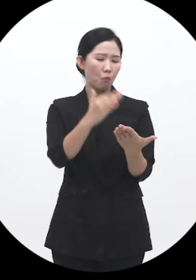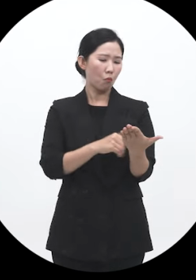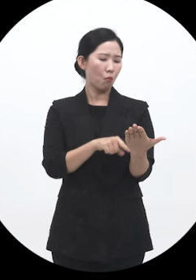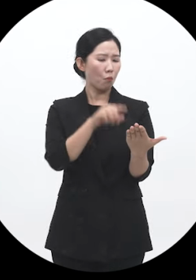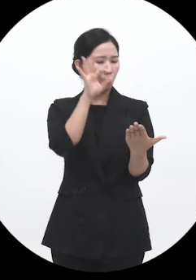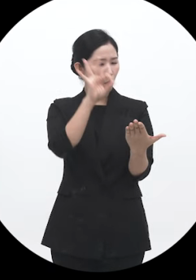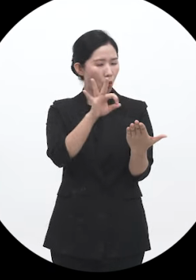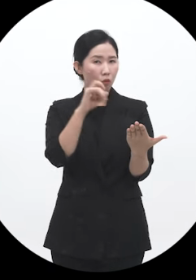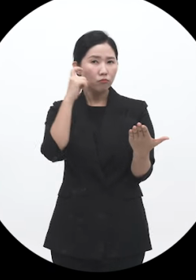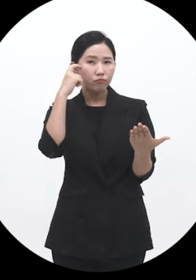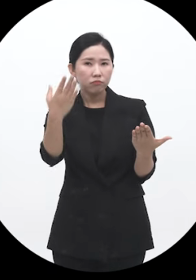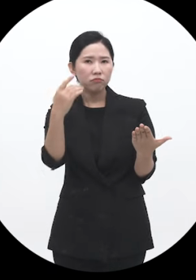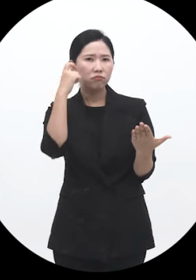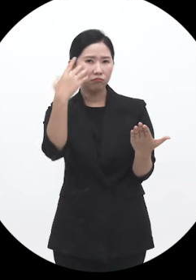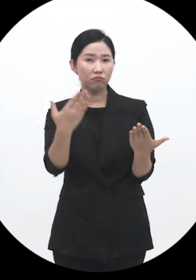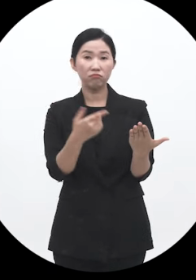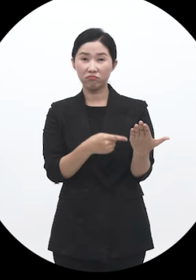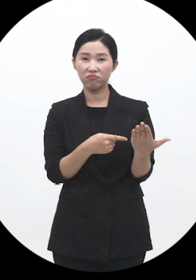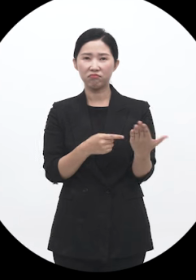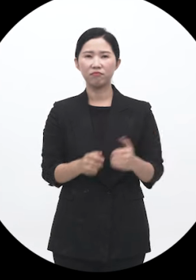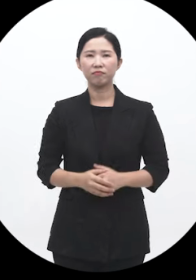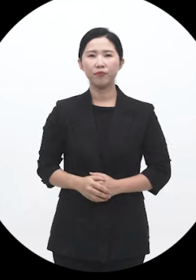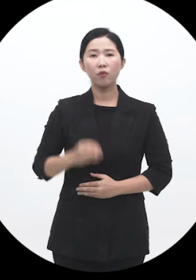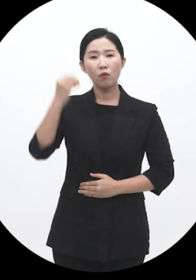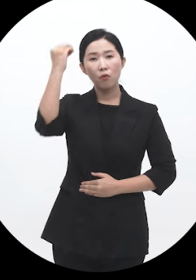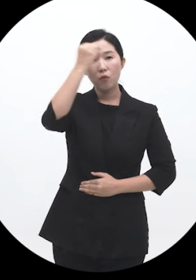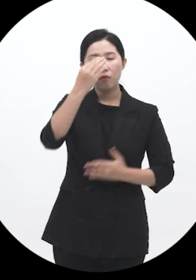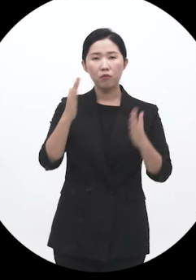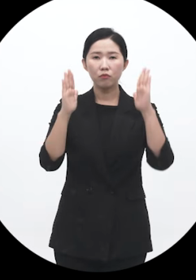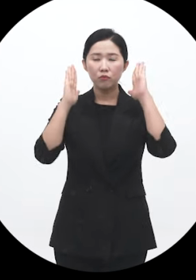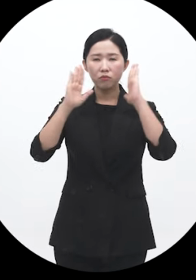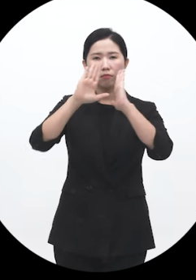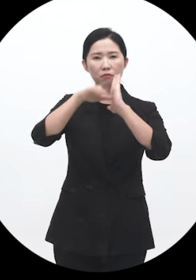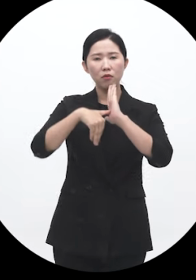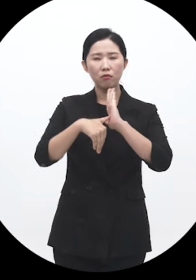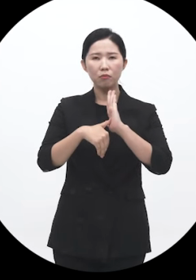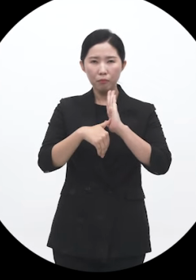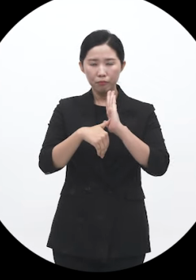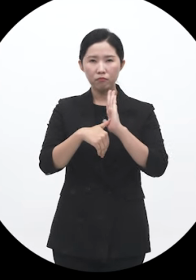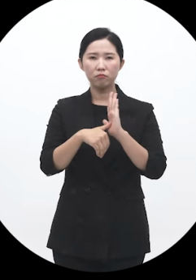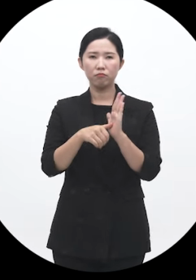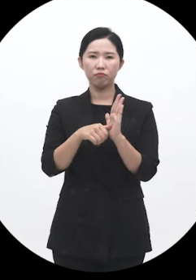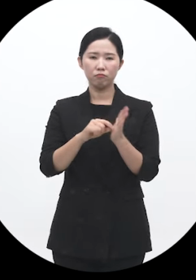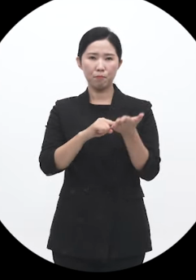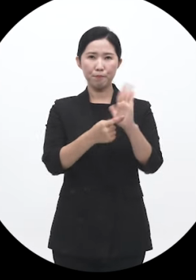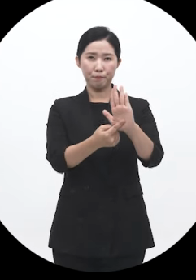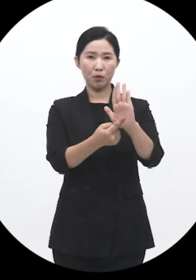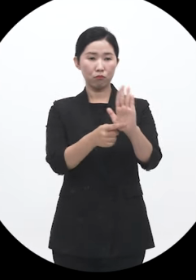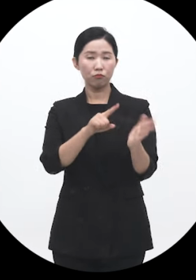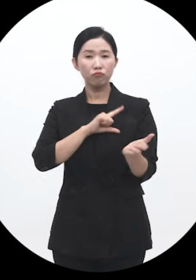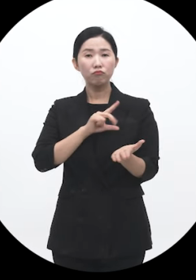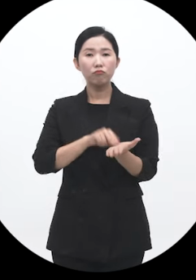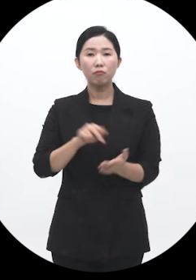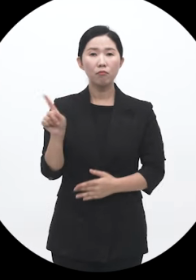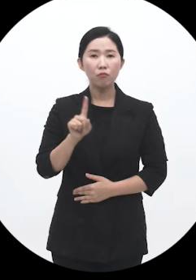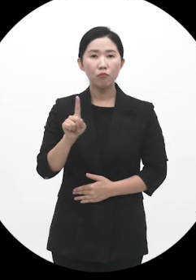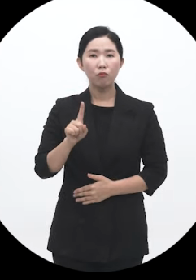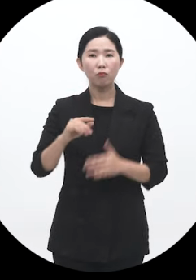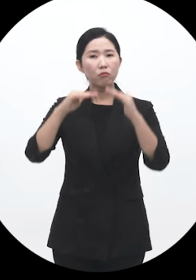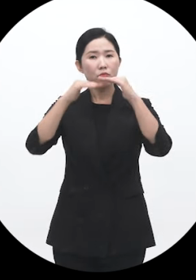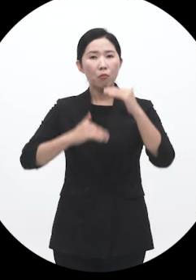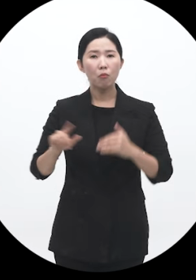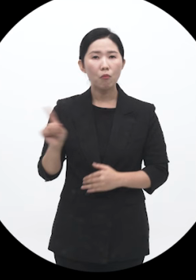수 있습니다. 어떤 수업 시간에 주제에 대해서 발표를 했는데 어떤 내용인지와